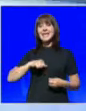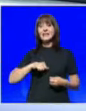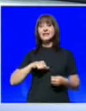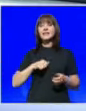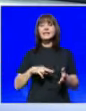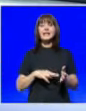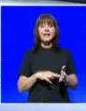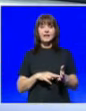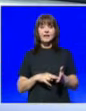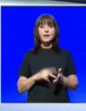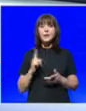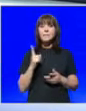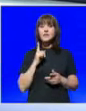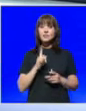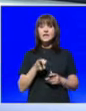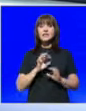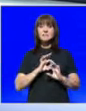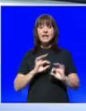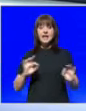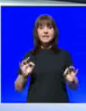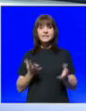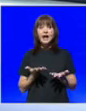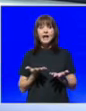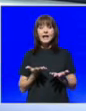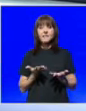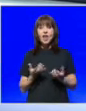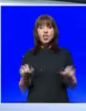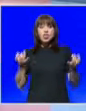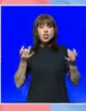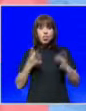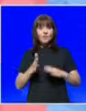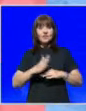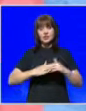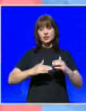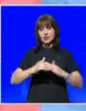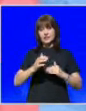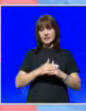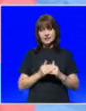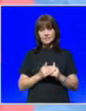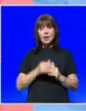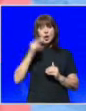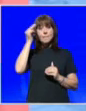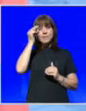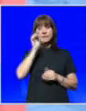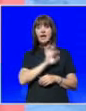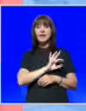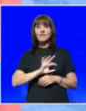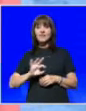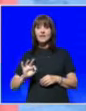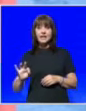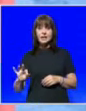място трябва да сме наясно къде, колко и какви нови реактори ще строим. Мисля, че посоката е ясна. България винаги е